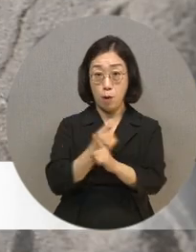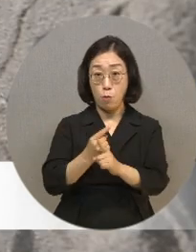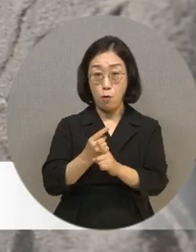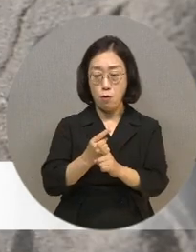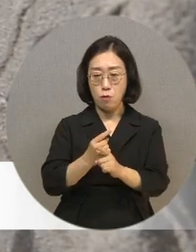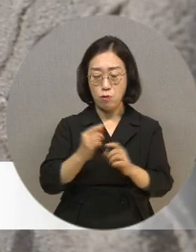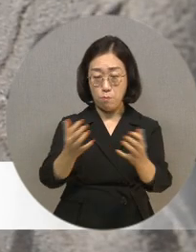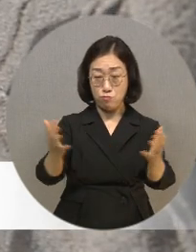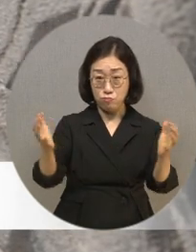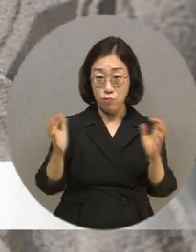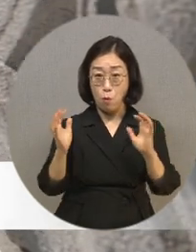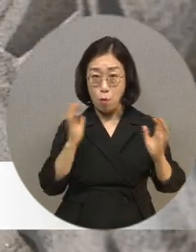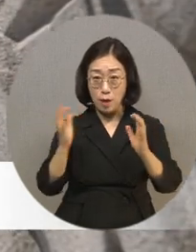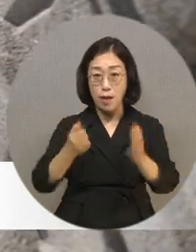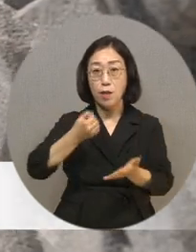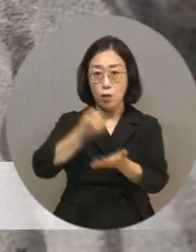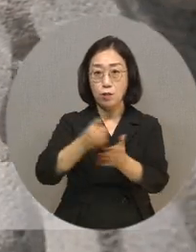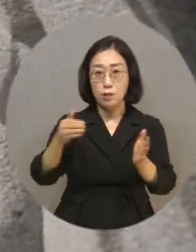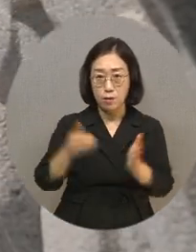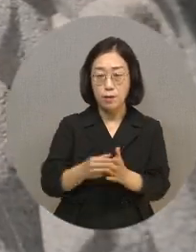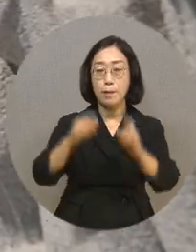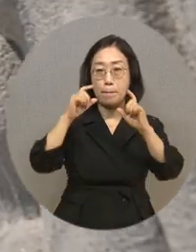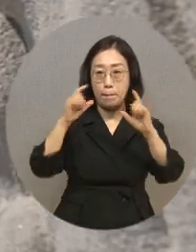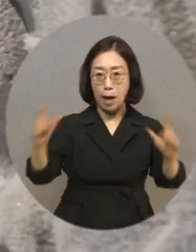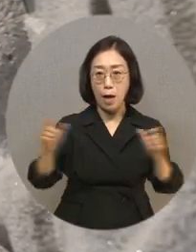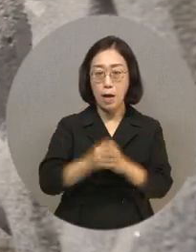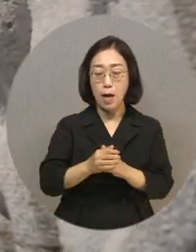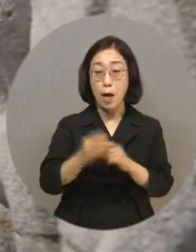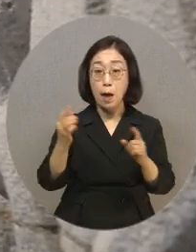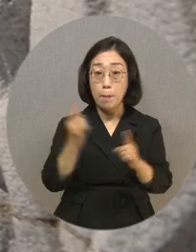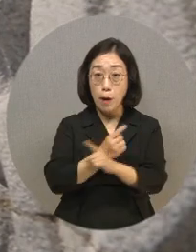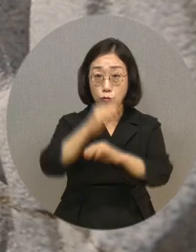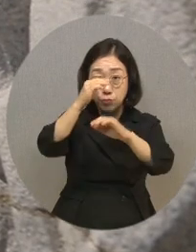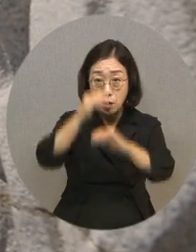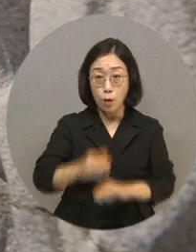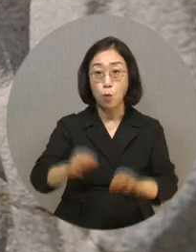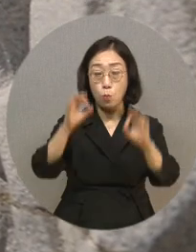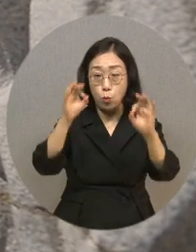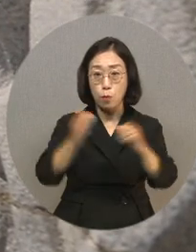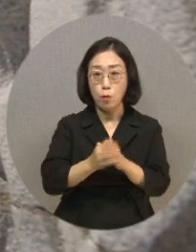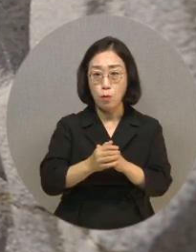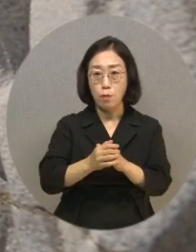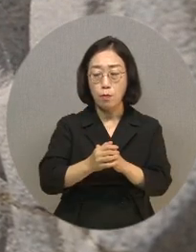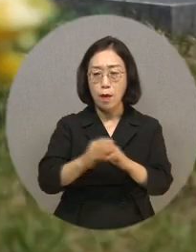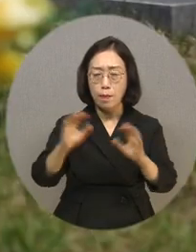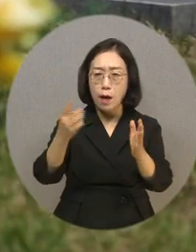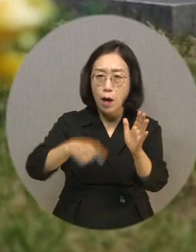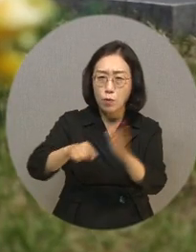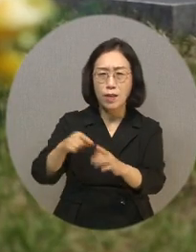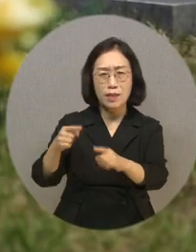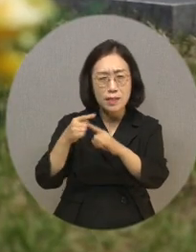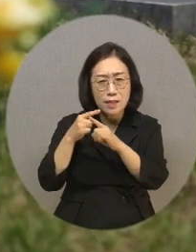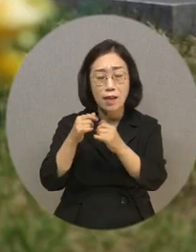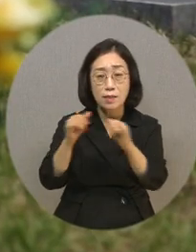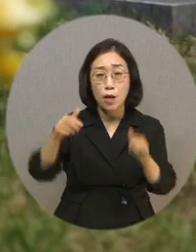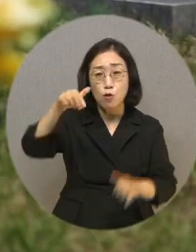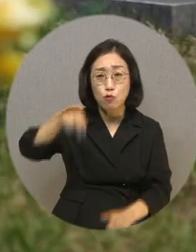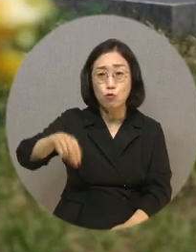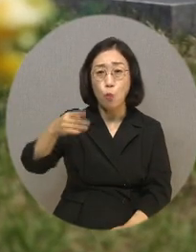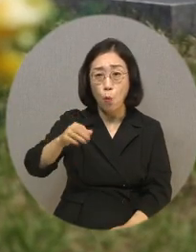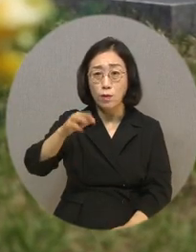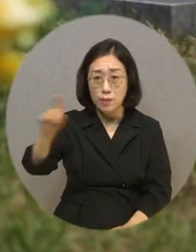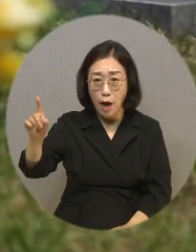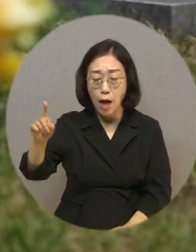국무회의에서 의결됐다고 밝혔습니다. 개정된 시행령에서는 국가유공자 등의 범위를 국가유공자 등 예우